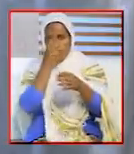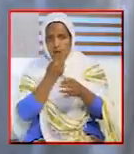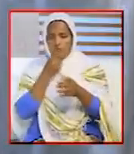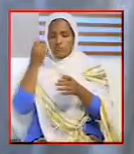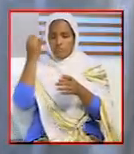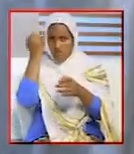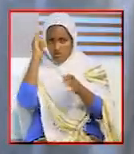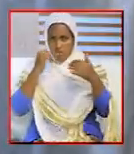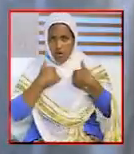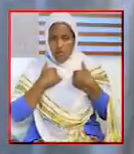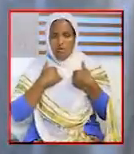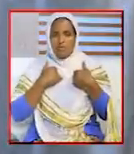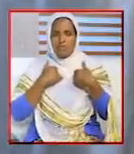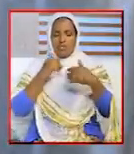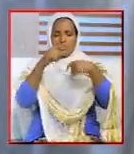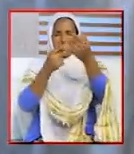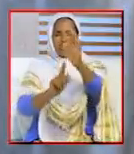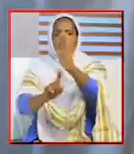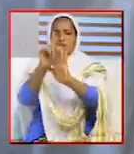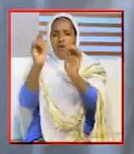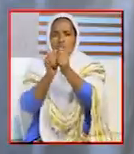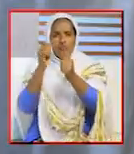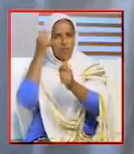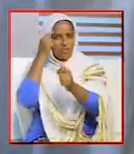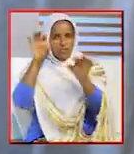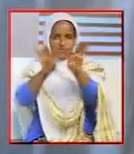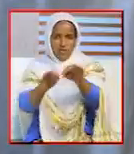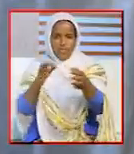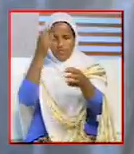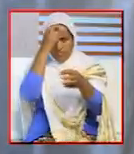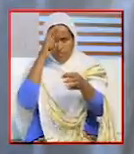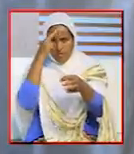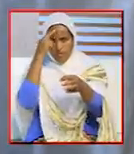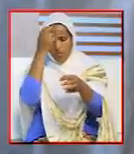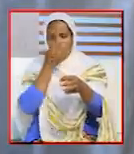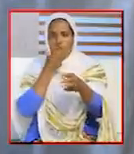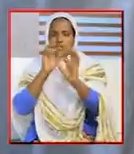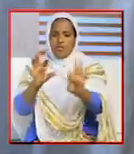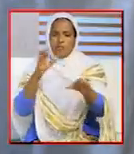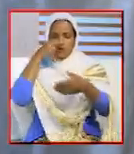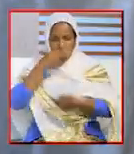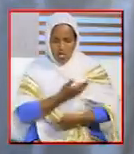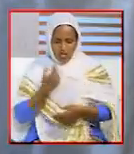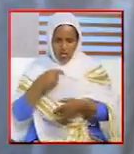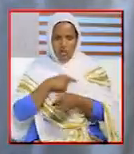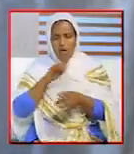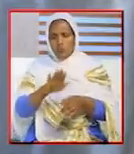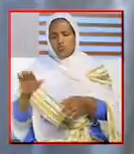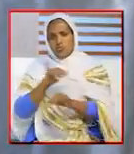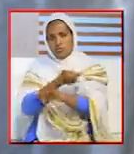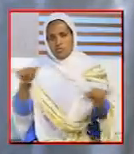ወላጆች ስናስብ ስለ አሳዳጊዎች ማሰብ ግድ ነው። ምክንያቱም ወላጅ የሌላቸው ሕፃናት የኛው ግዴታዎች